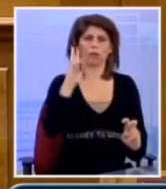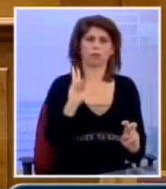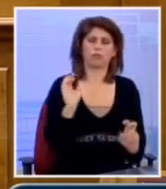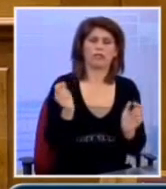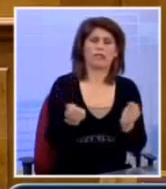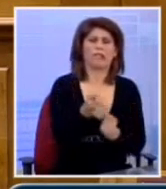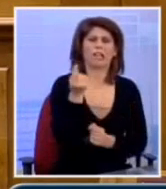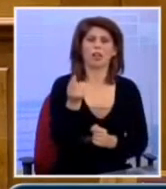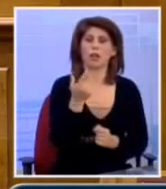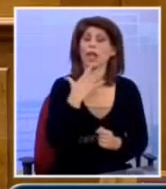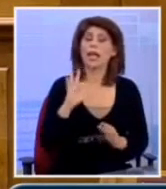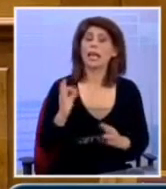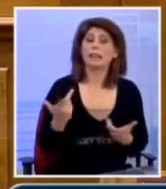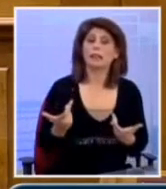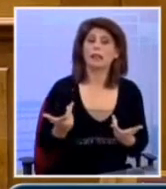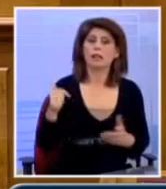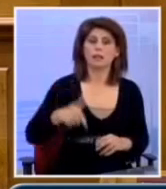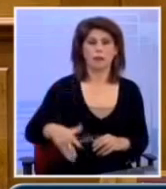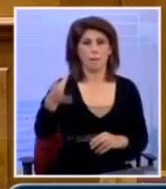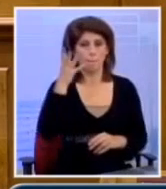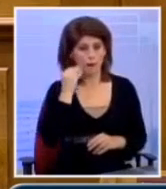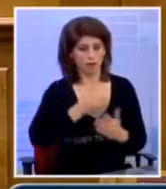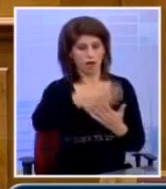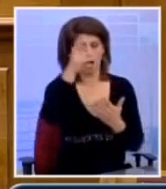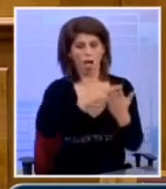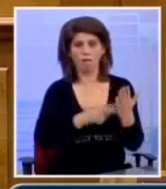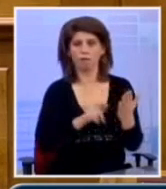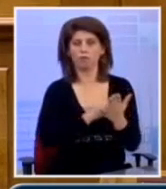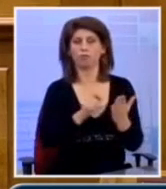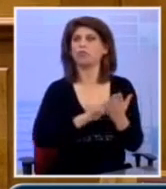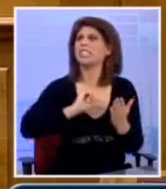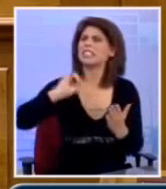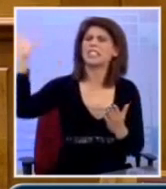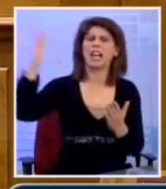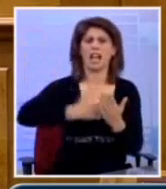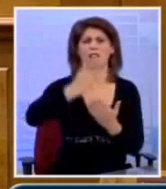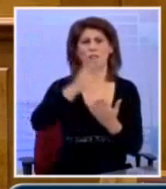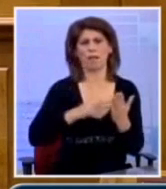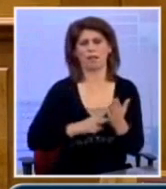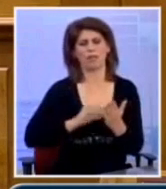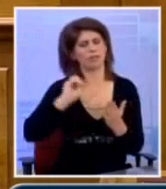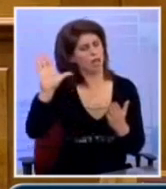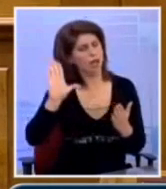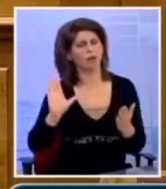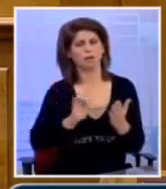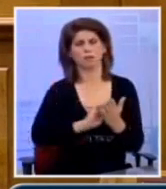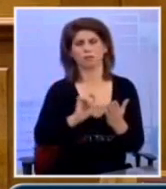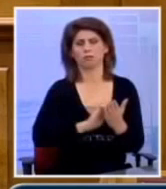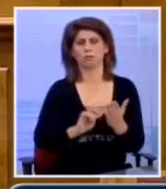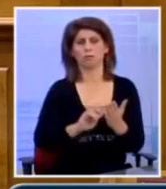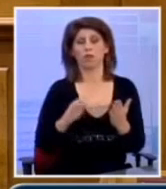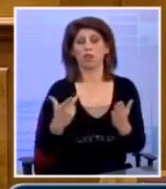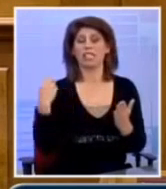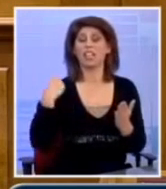Σήμερα μαθαίνουμε από δημοσιεύματα του ξένου τύπου, ξένων εφημερίδων, ότι